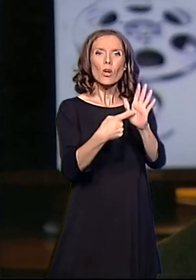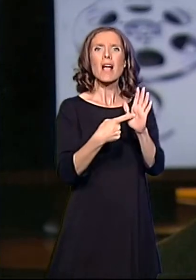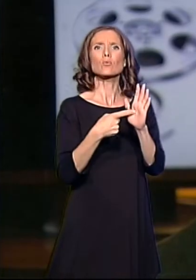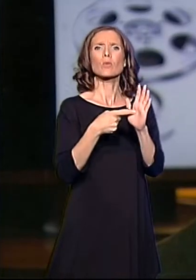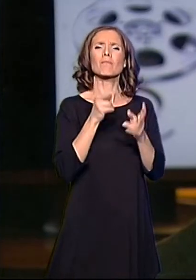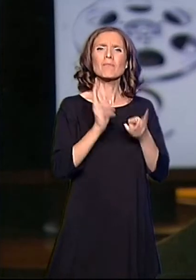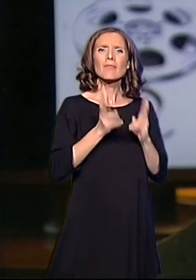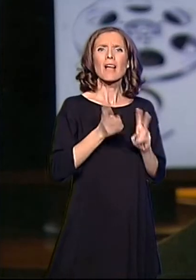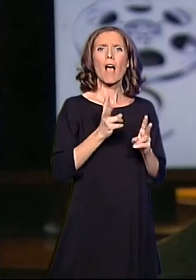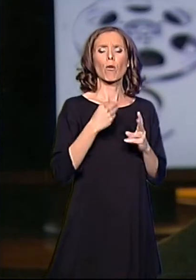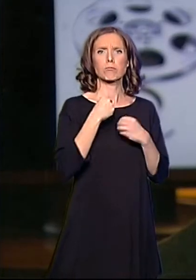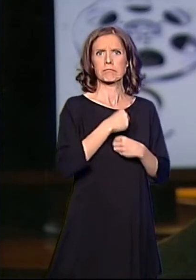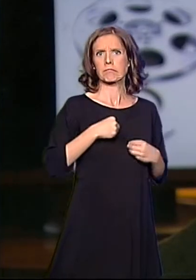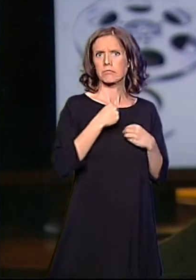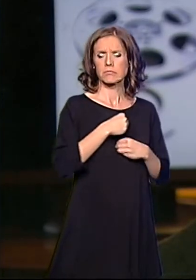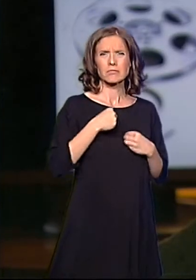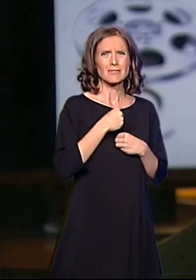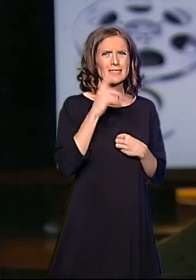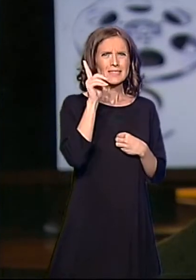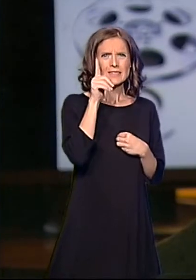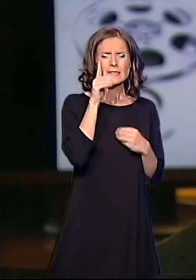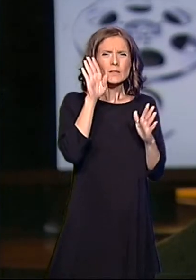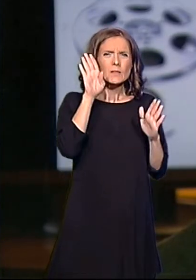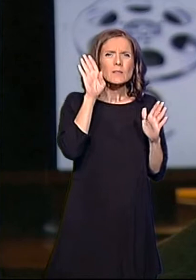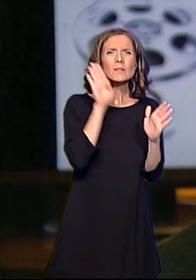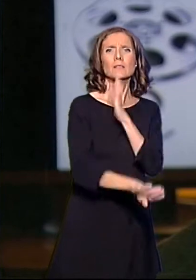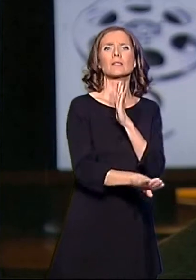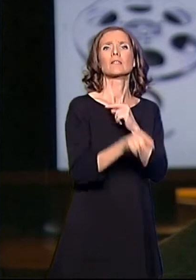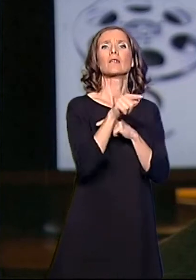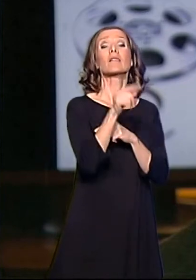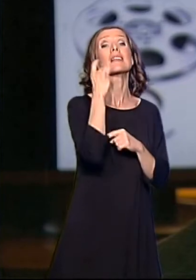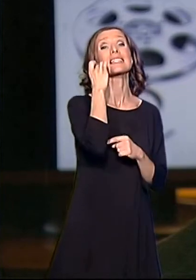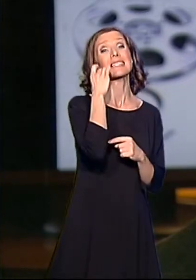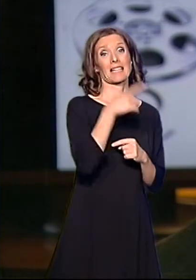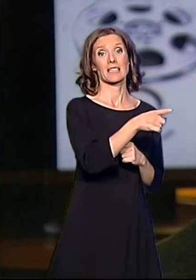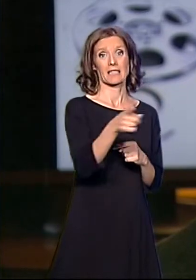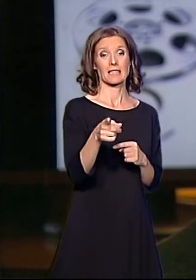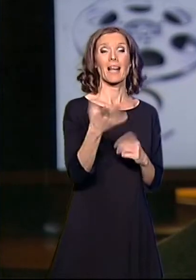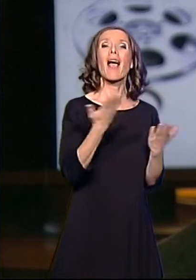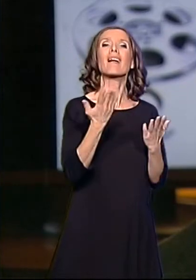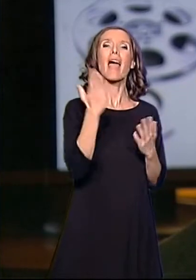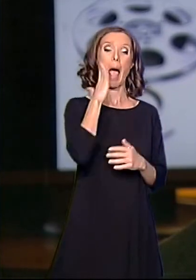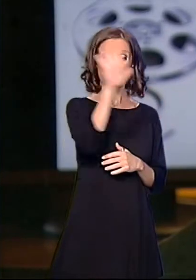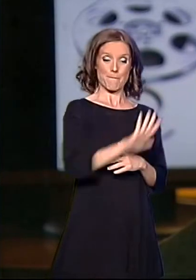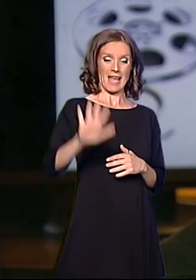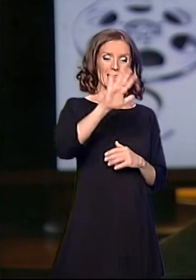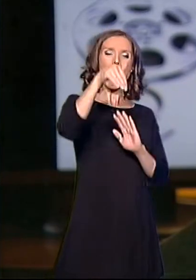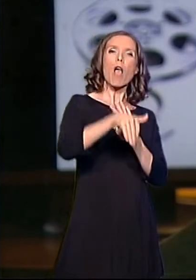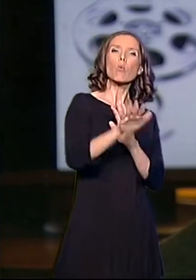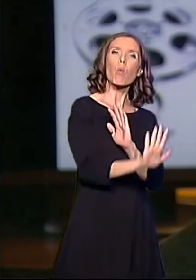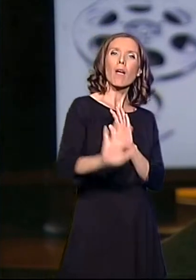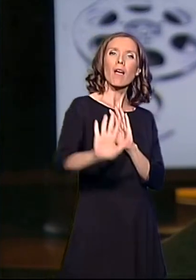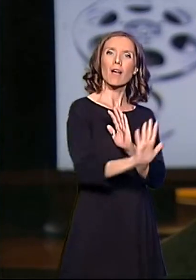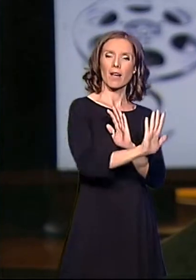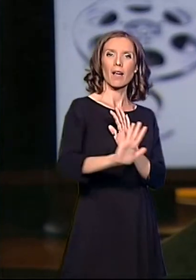drastičnim ili možda najsurovijim oblicima diskriminacije crnaca na jugu Amerike. I on je